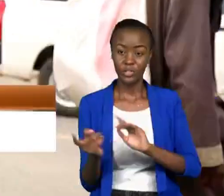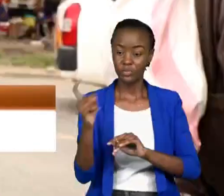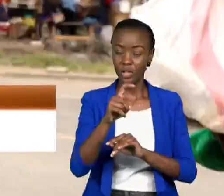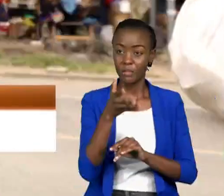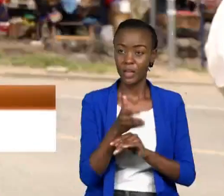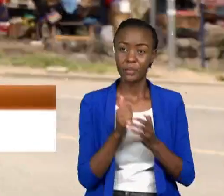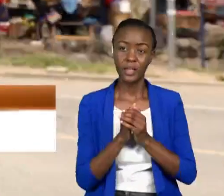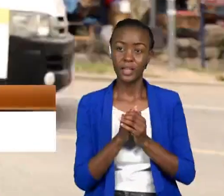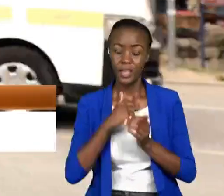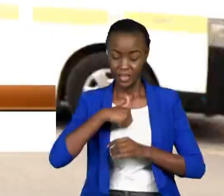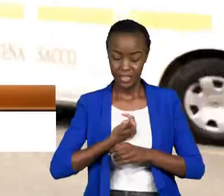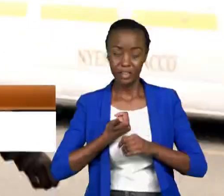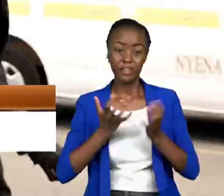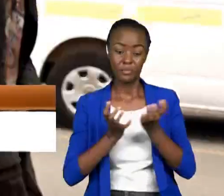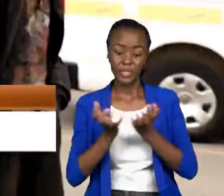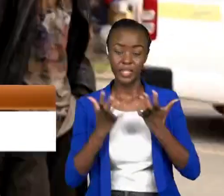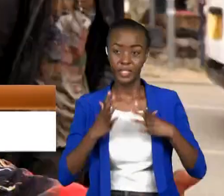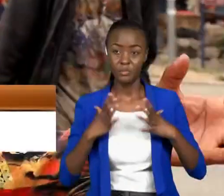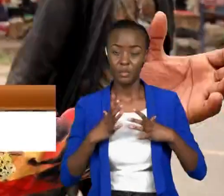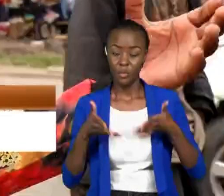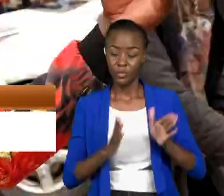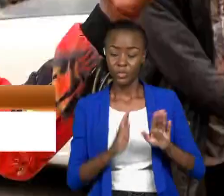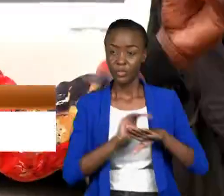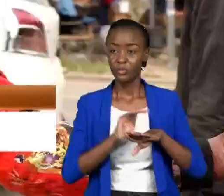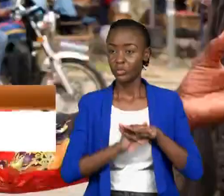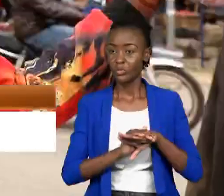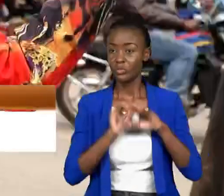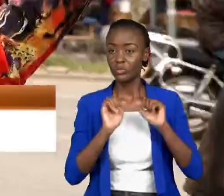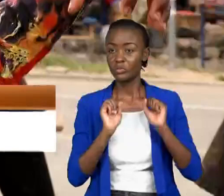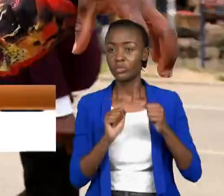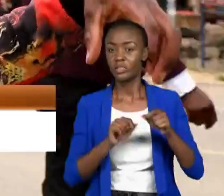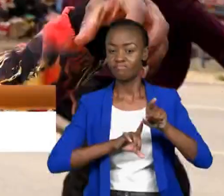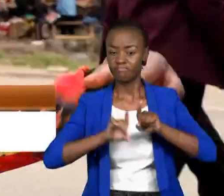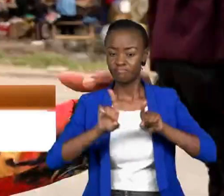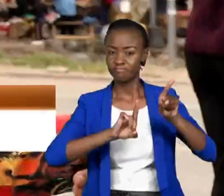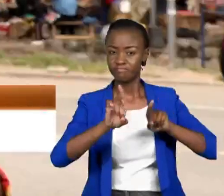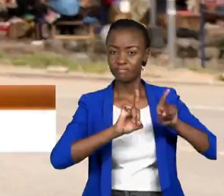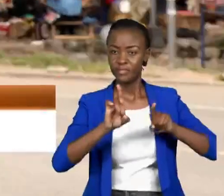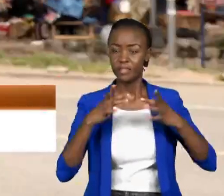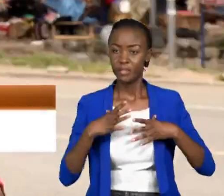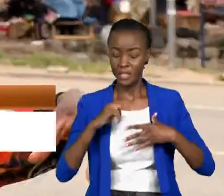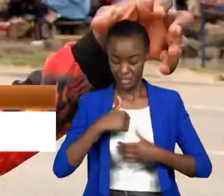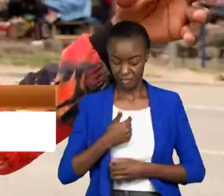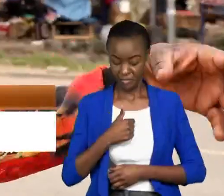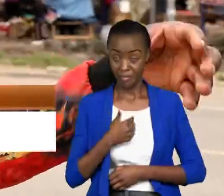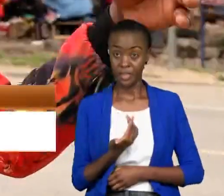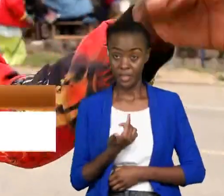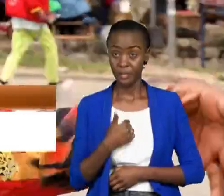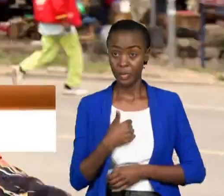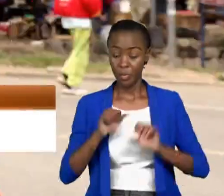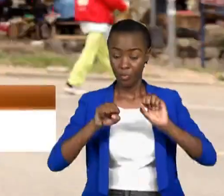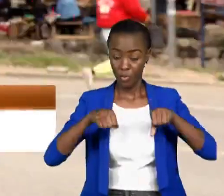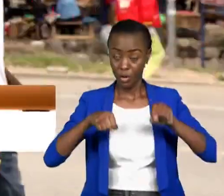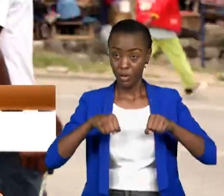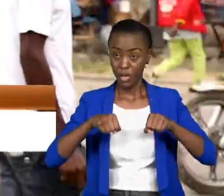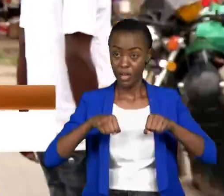Sasa sana sana sisi wana biashara tutaweza kuweza kubeba, kama sisi nikiongea kwa niamba yangu mimi kama mfanya